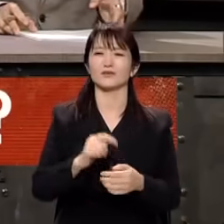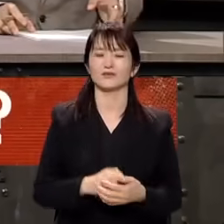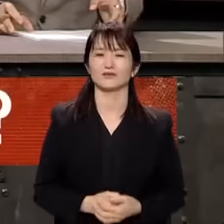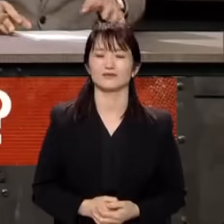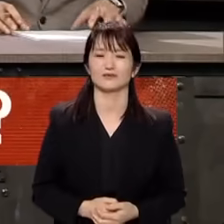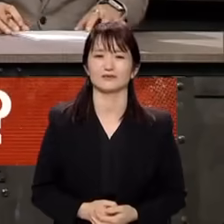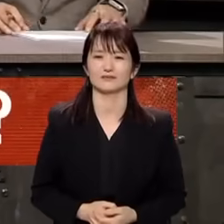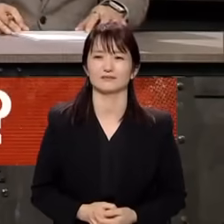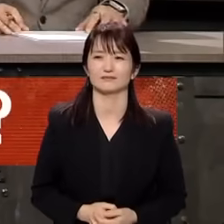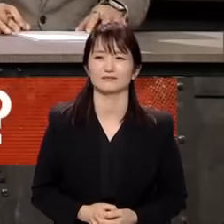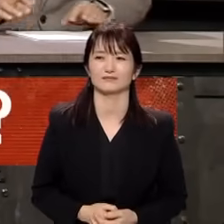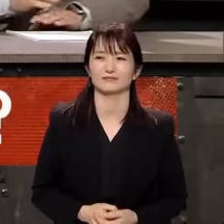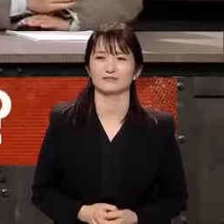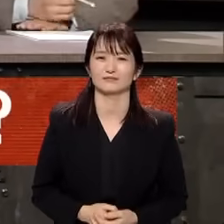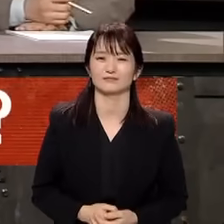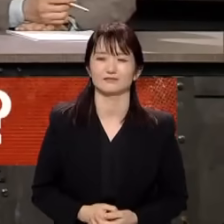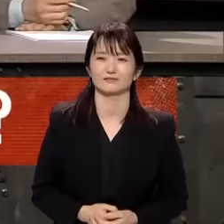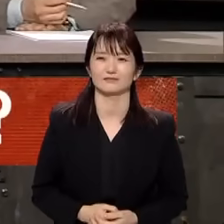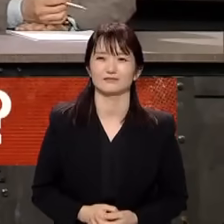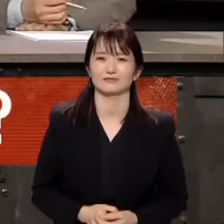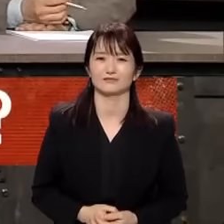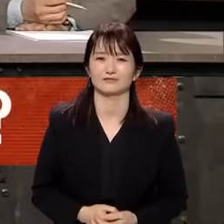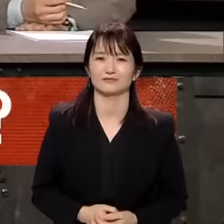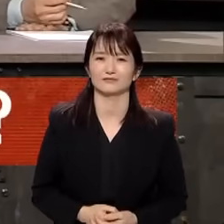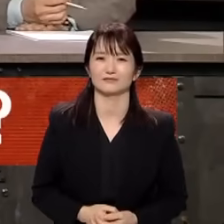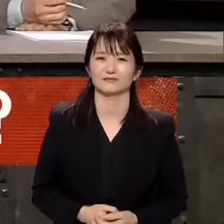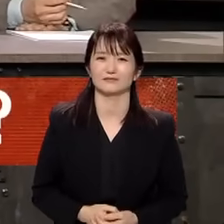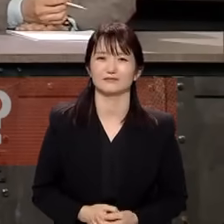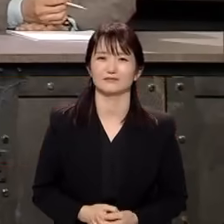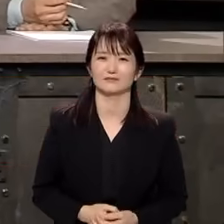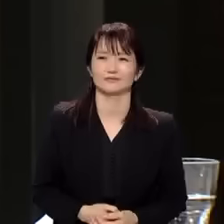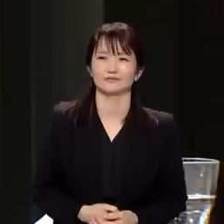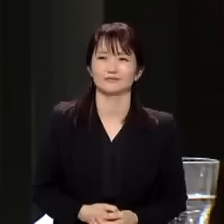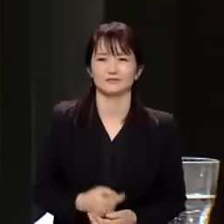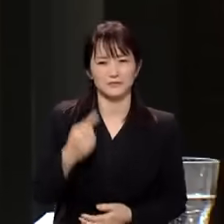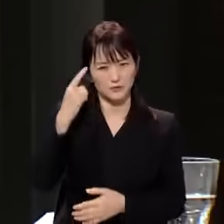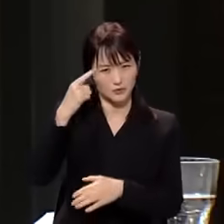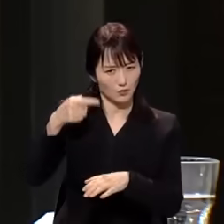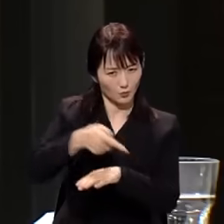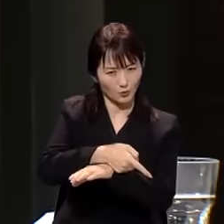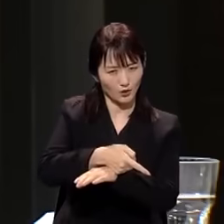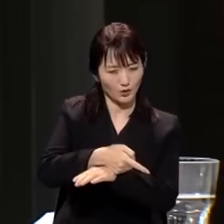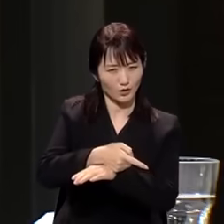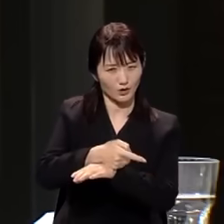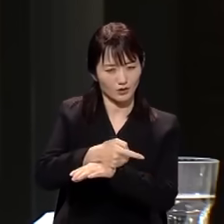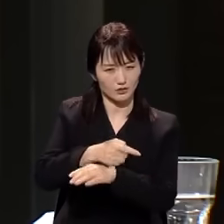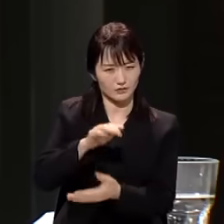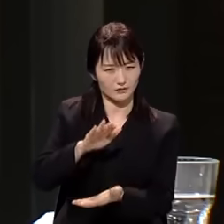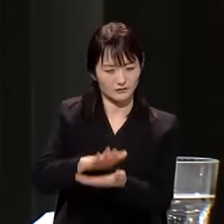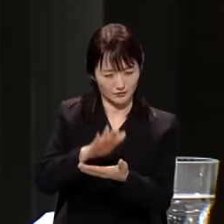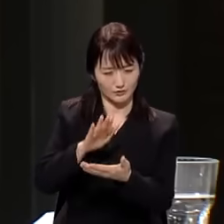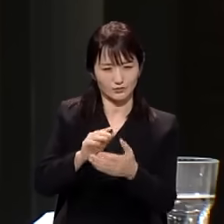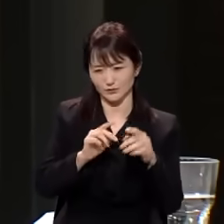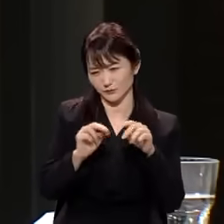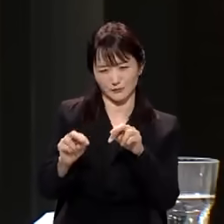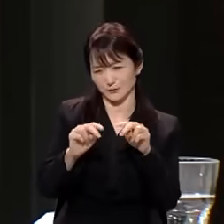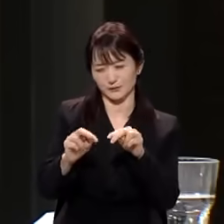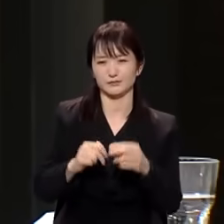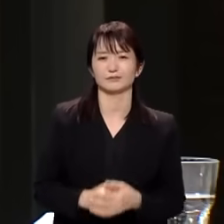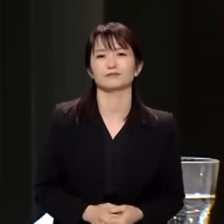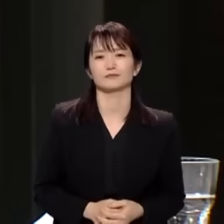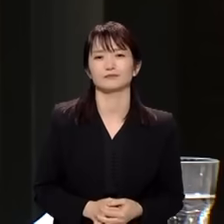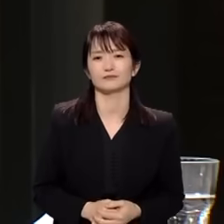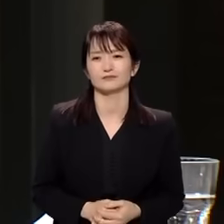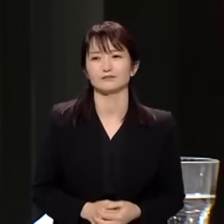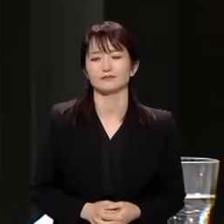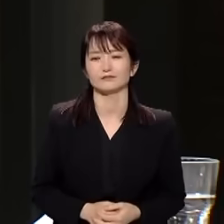가운데 놓고 니들 뭐 하는 거야? 약간 이러고 계시는 것 같아요. 아, 정말 의외로 지금 이거 뜨겁습니다. 자, 백다희 아나운서, 우리 가족 여러분들 뭐라고 하시나요?